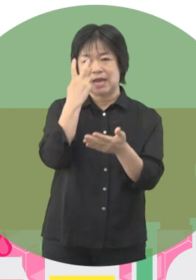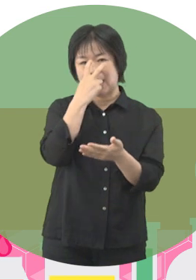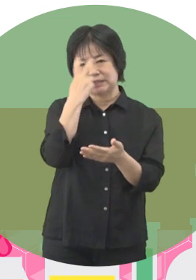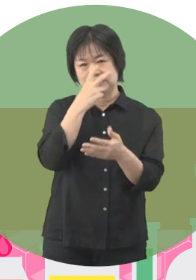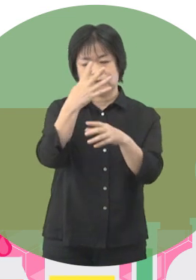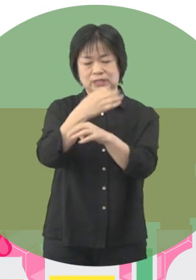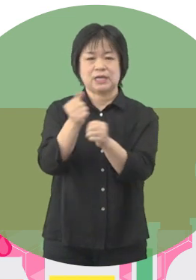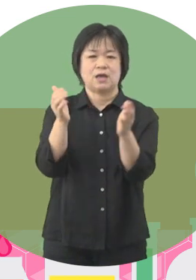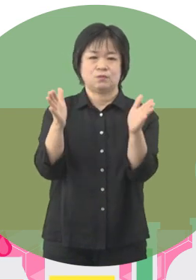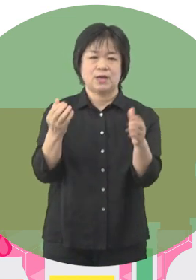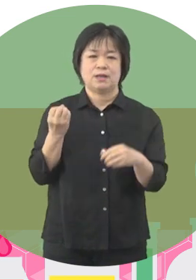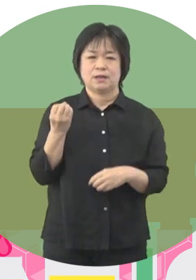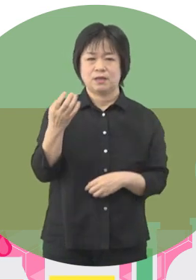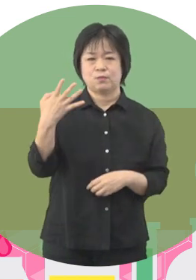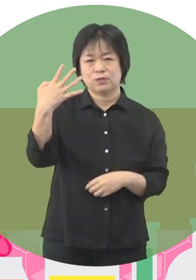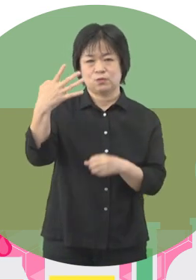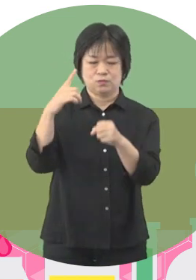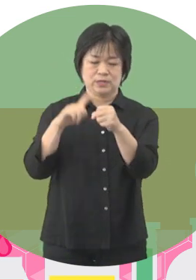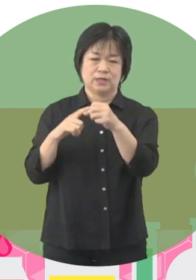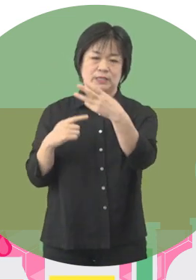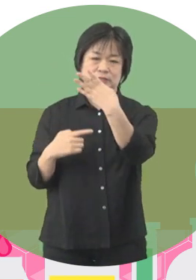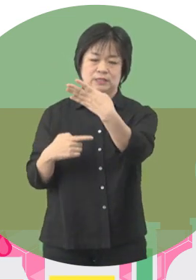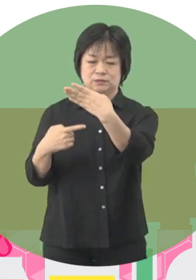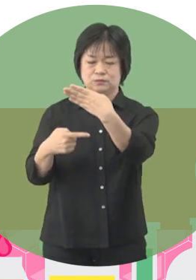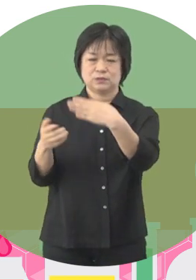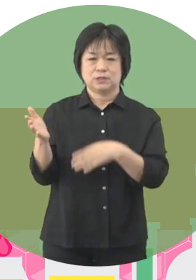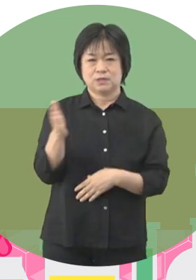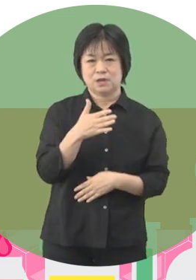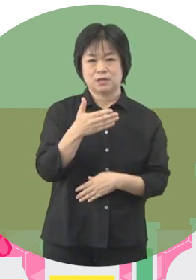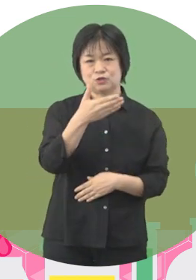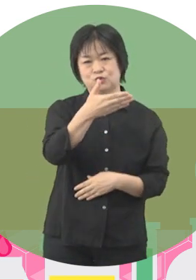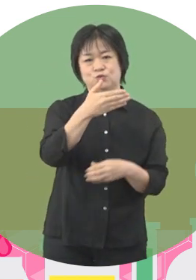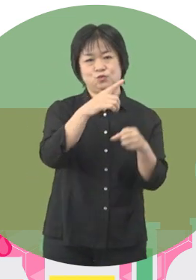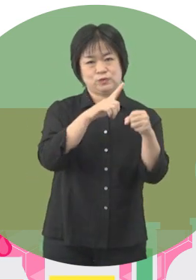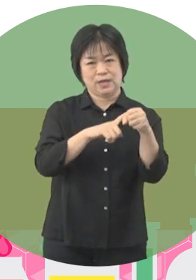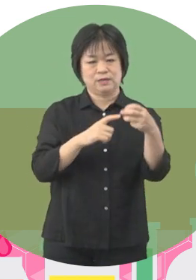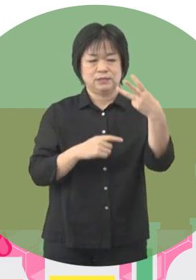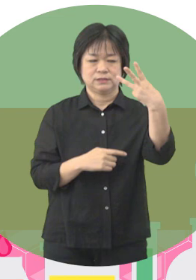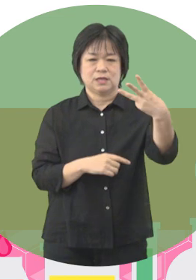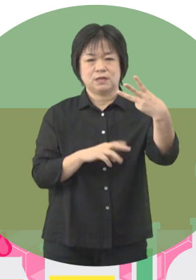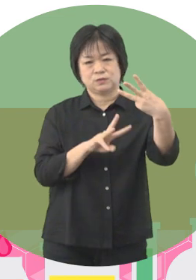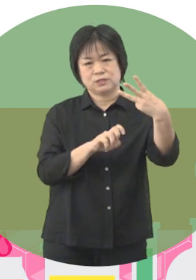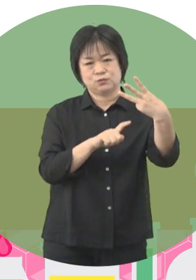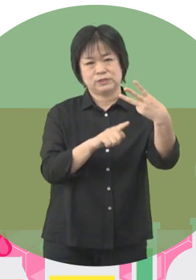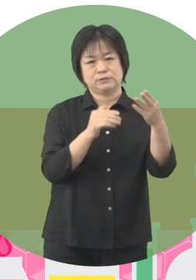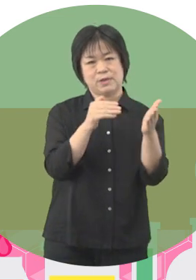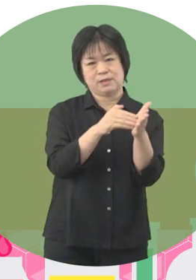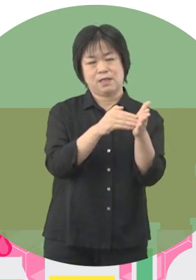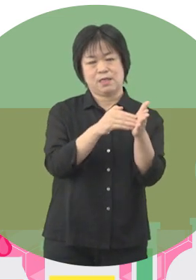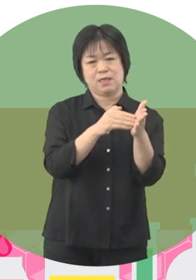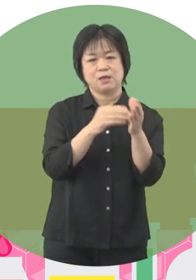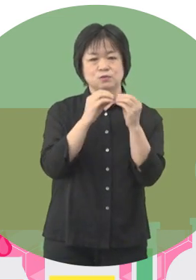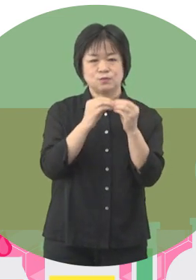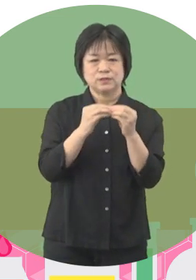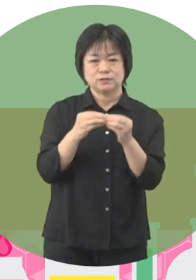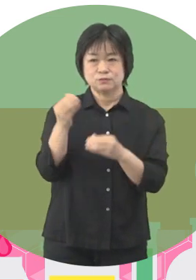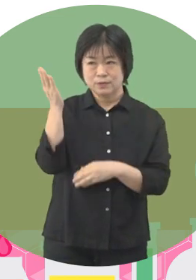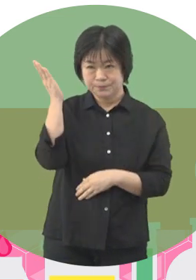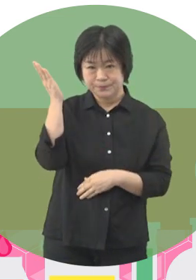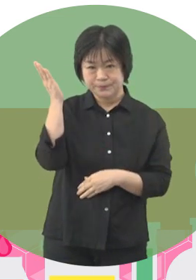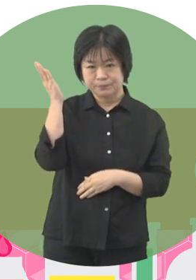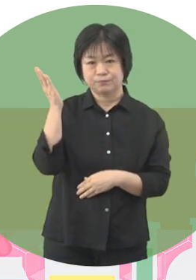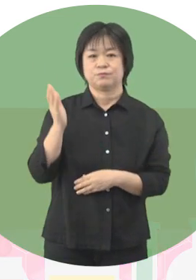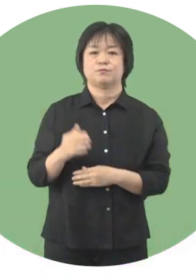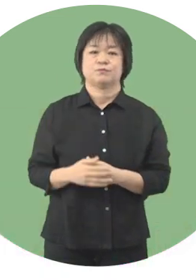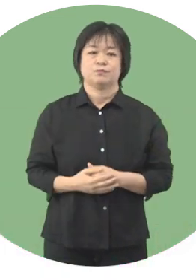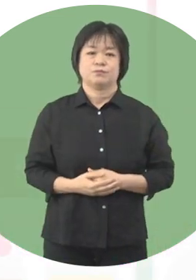は令和4年4月1日から令和9年3月31日までです。詳しくはご覧のところま